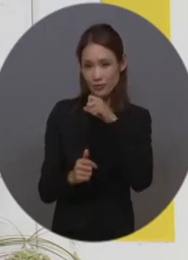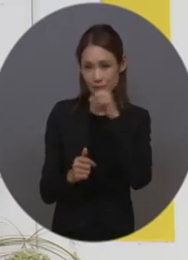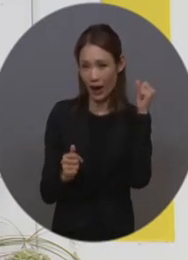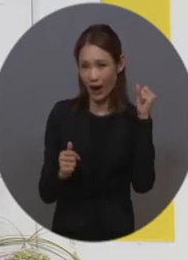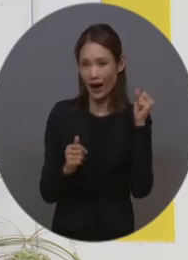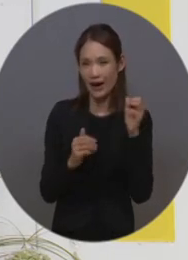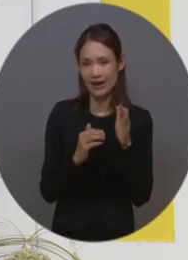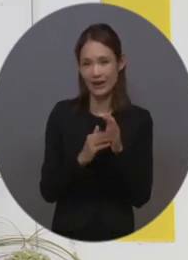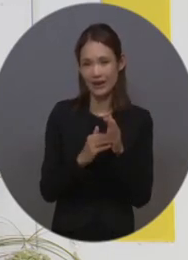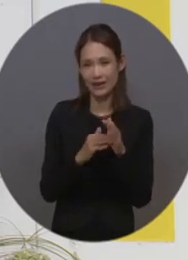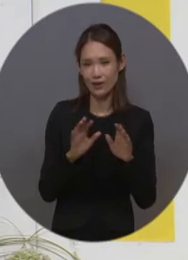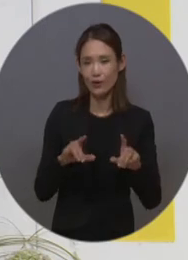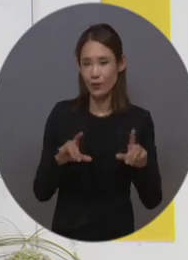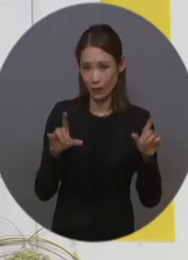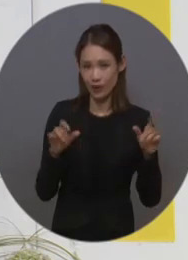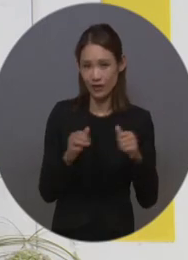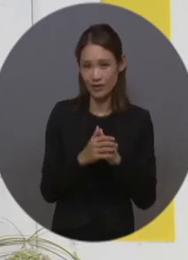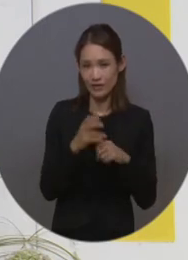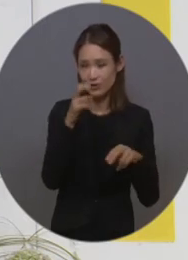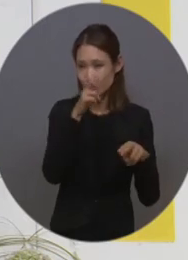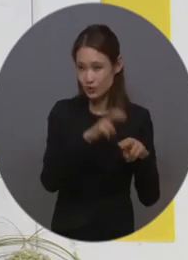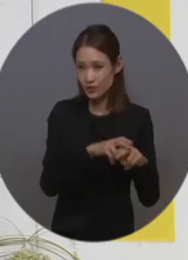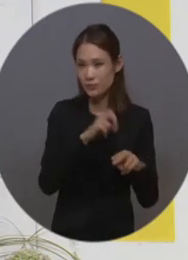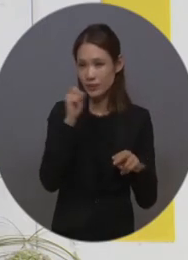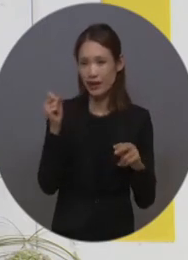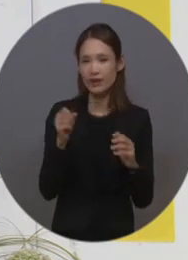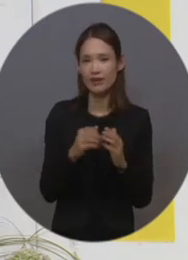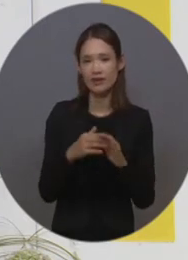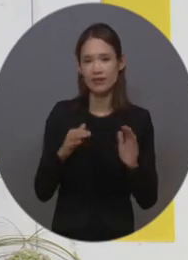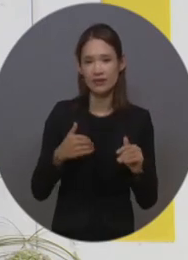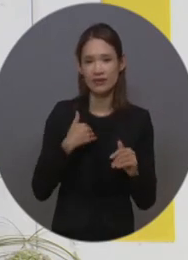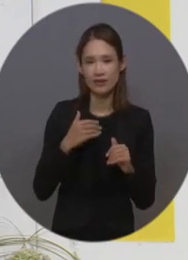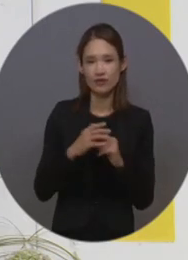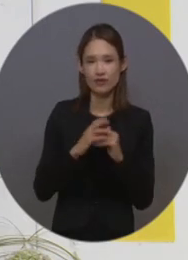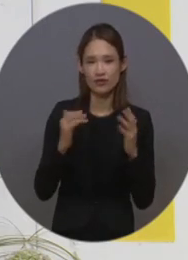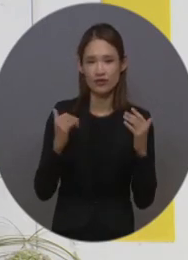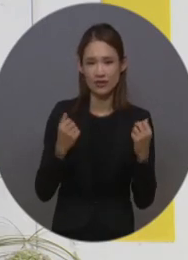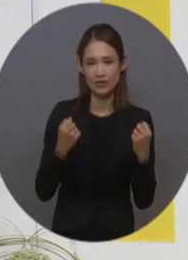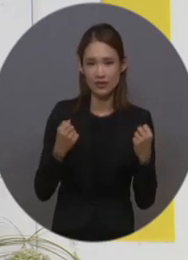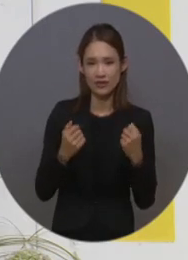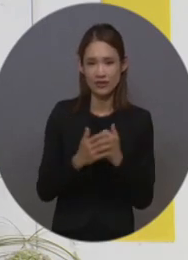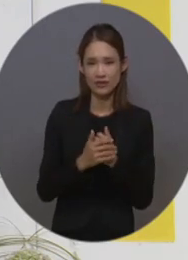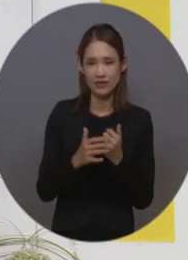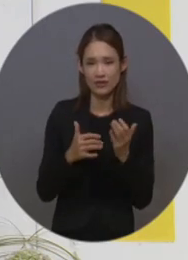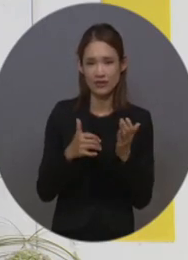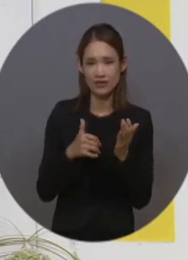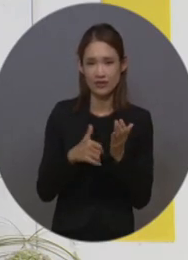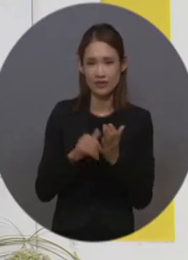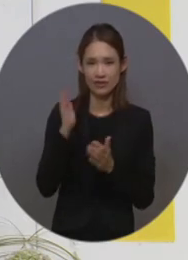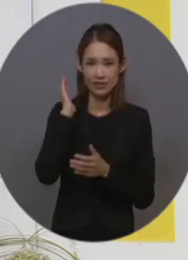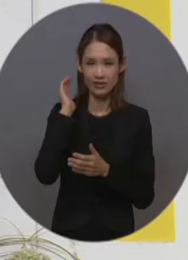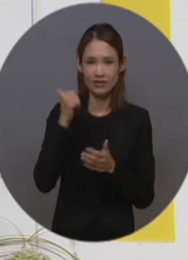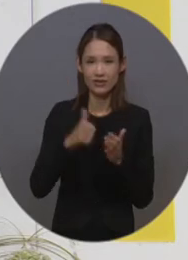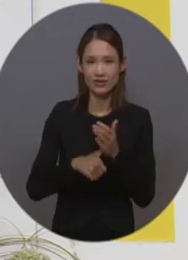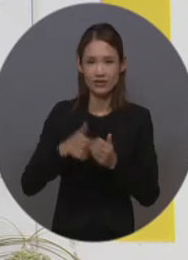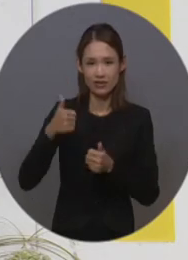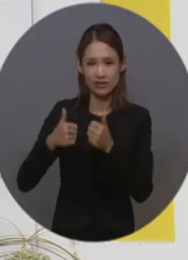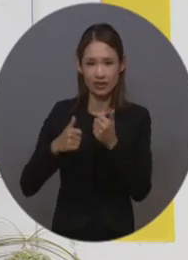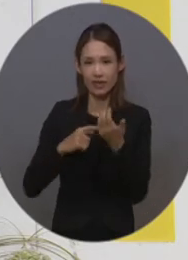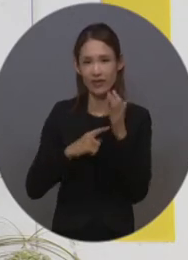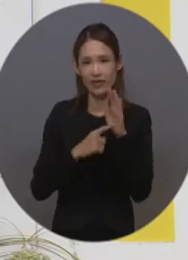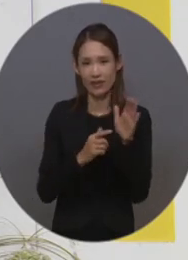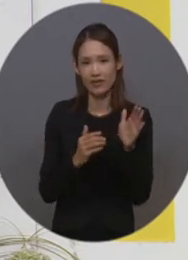금년 1월 달에 취임하지 않았습니다. 저는 또 이번에 저희 국민의힘에서 네. 대선 경선에